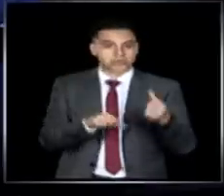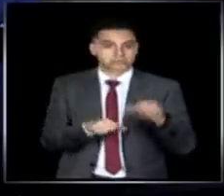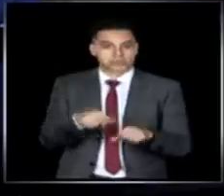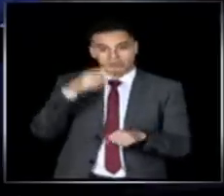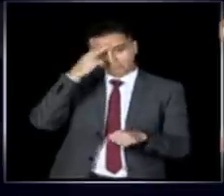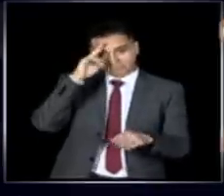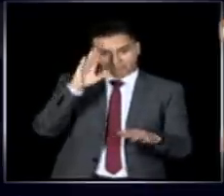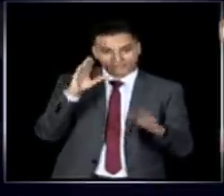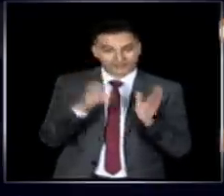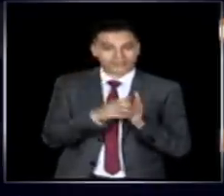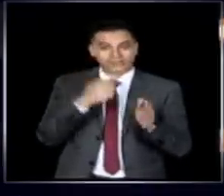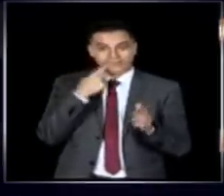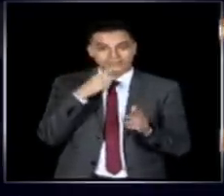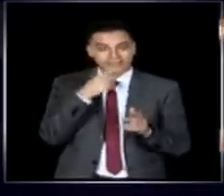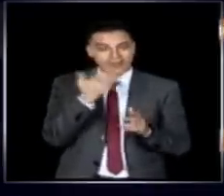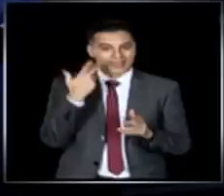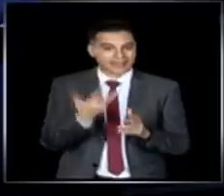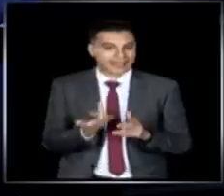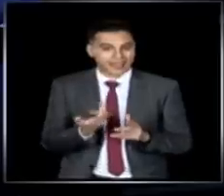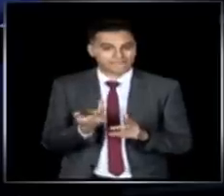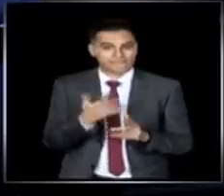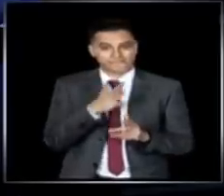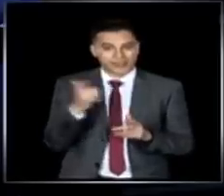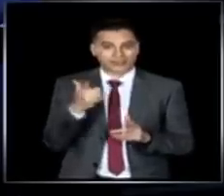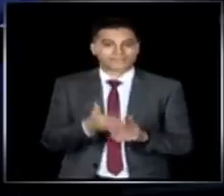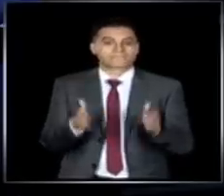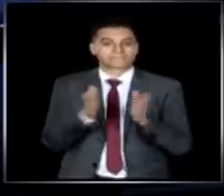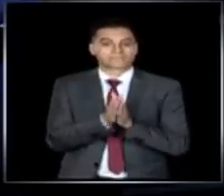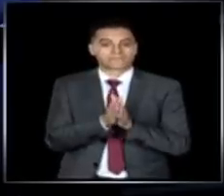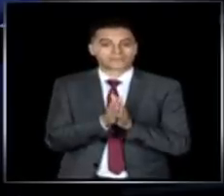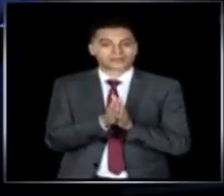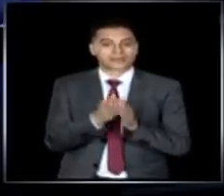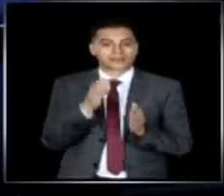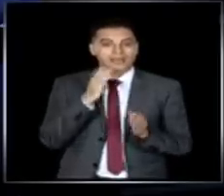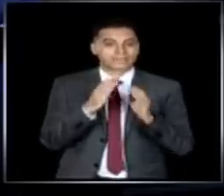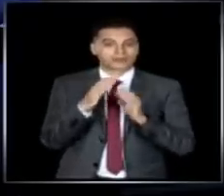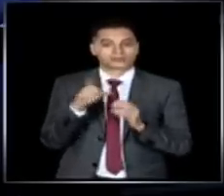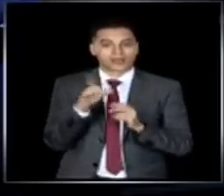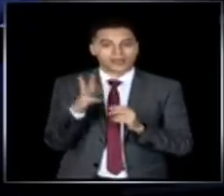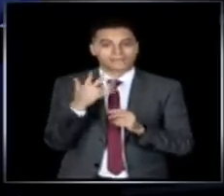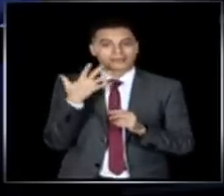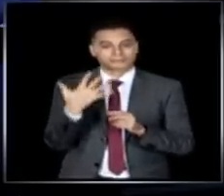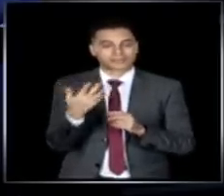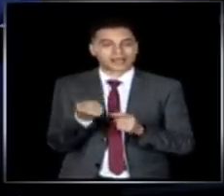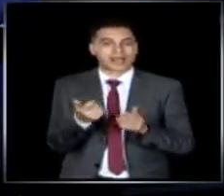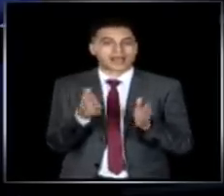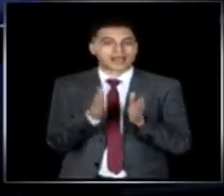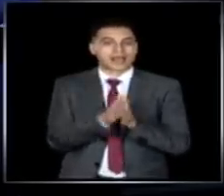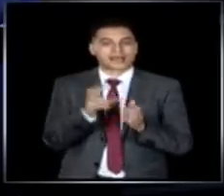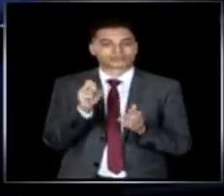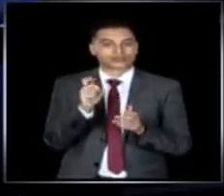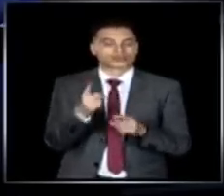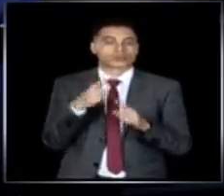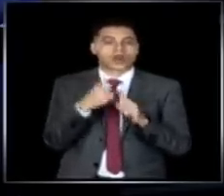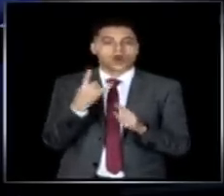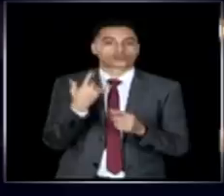أنيابها. جامعة اسكندرية كنتوا كام؟ 100. كم إجابة صح يا سعاد؟ 5. 5